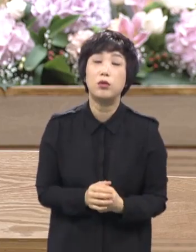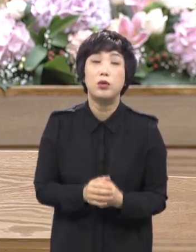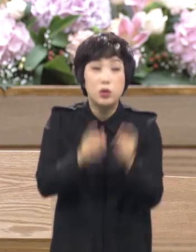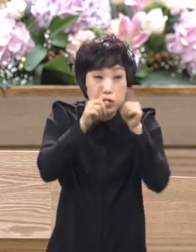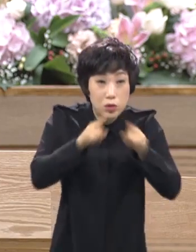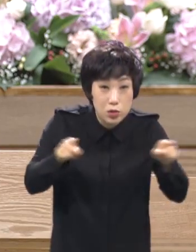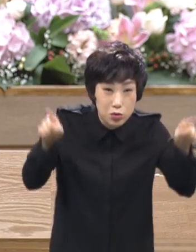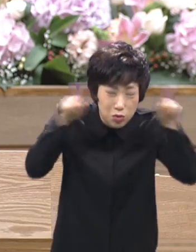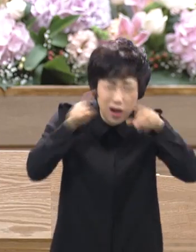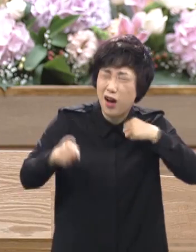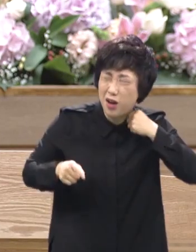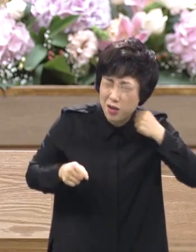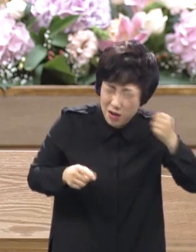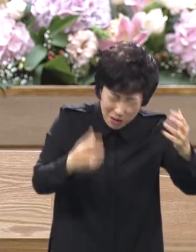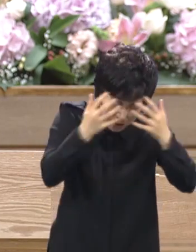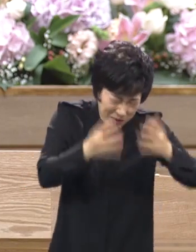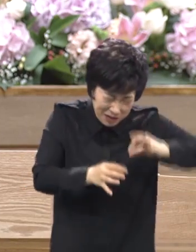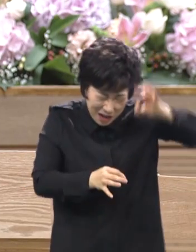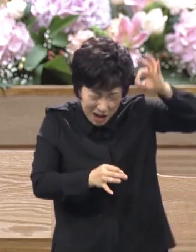지옥에서